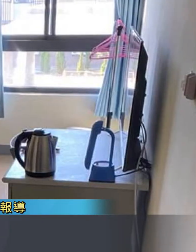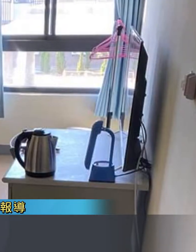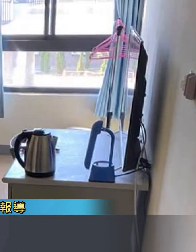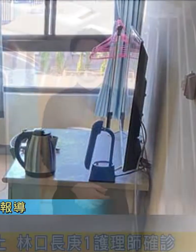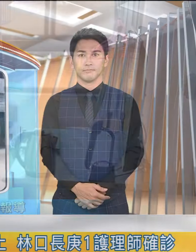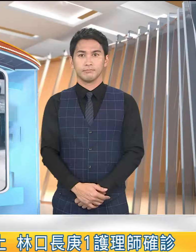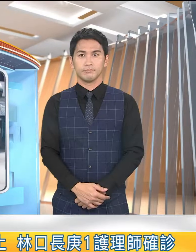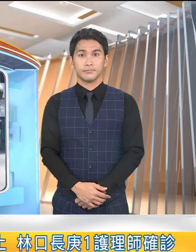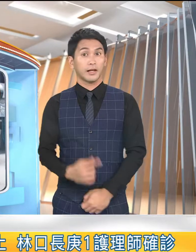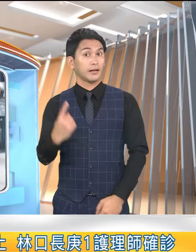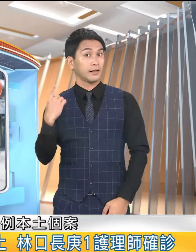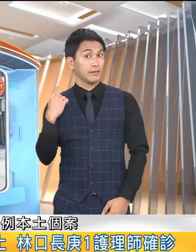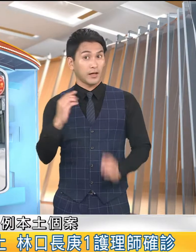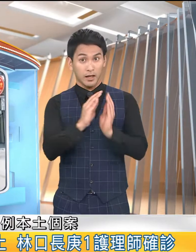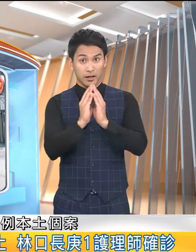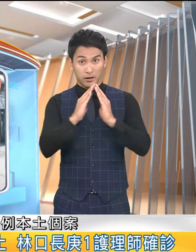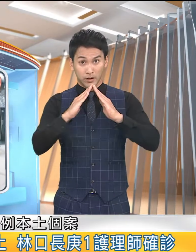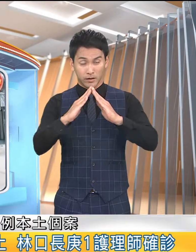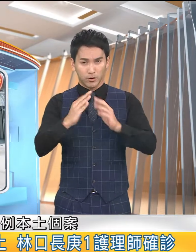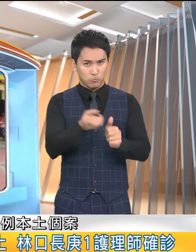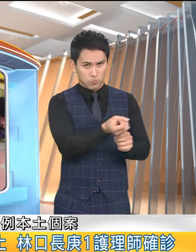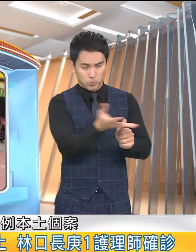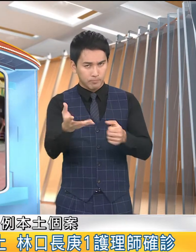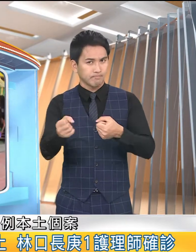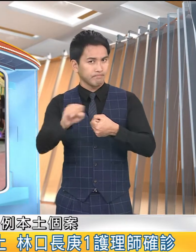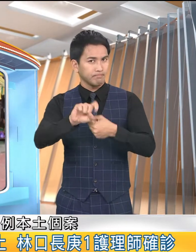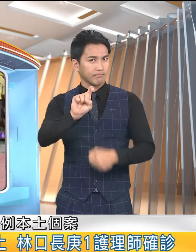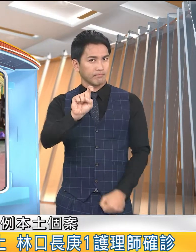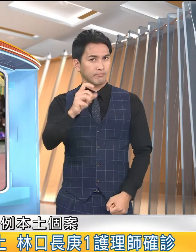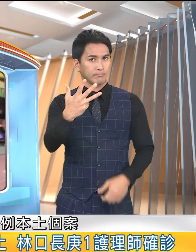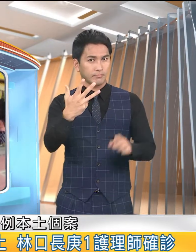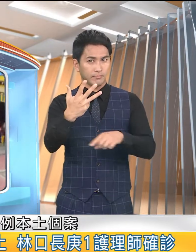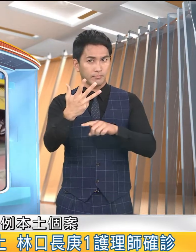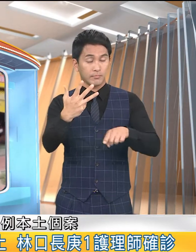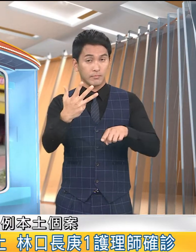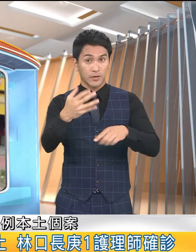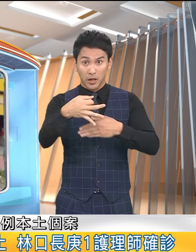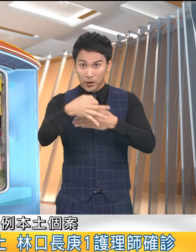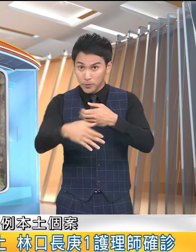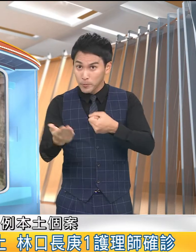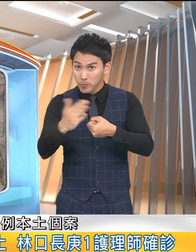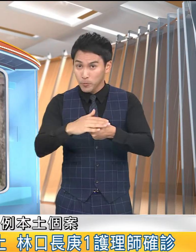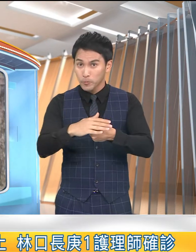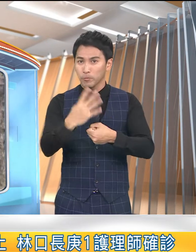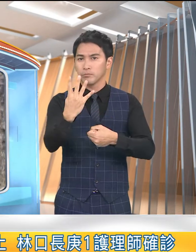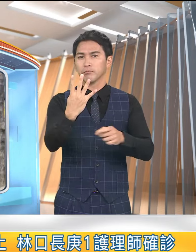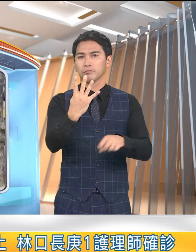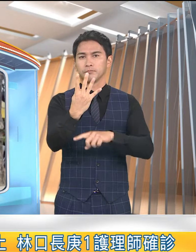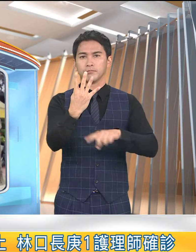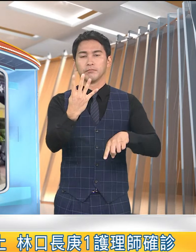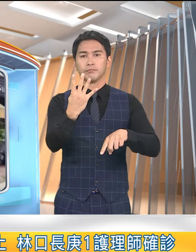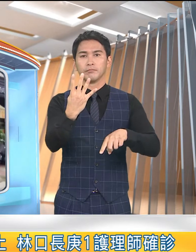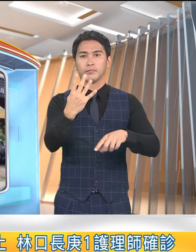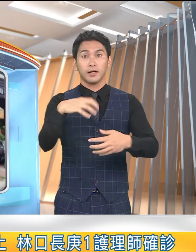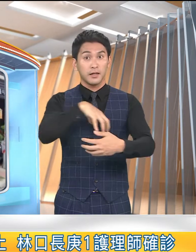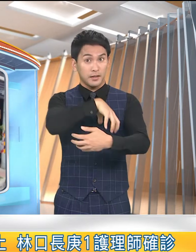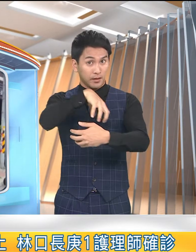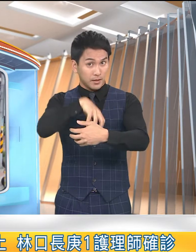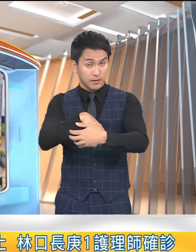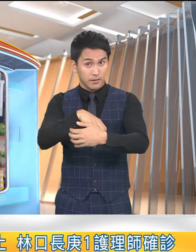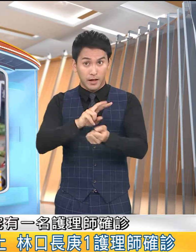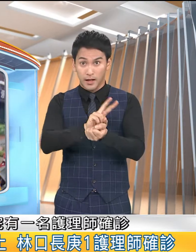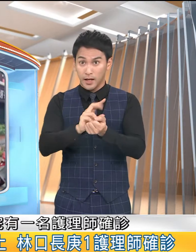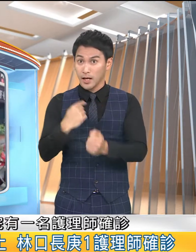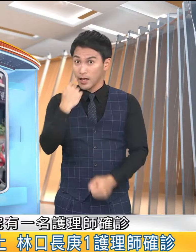报道。 桃园市昨天新增18例本土病例，而4例校正回